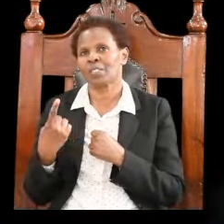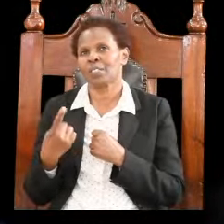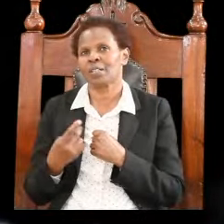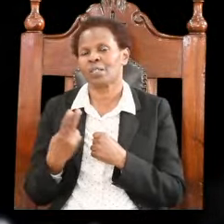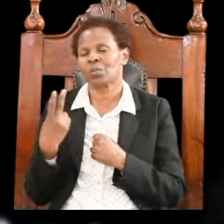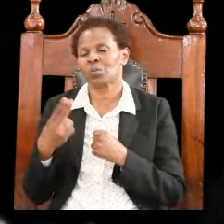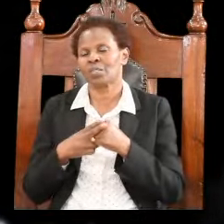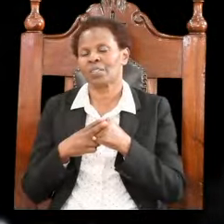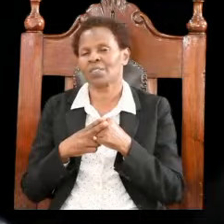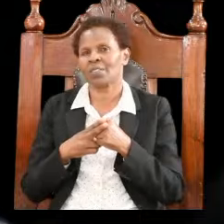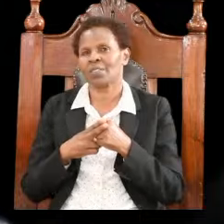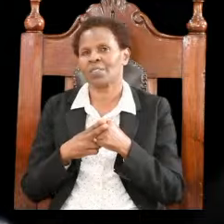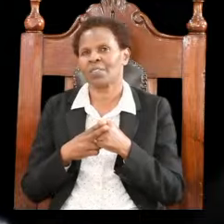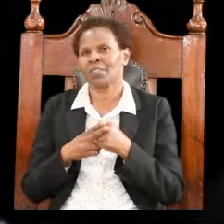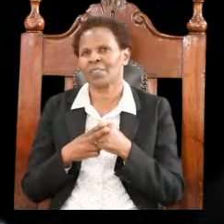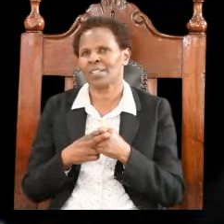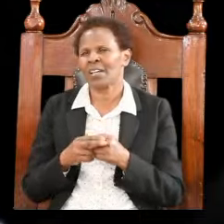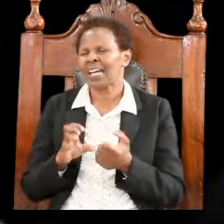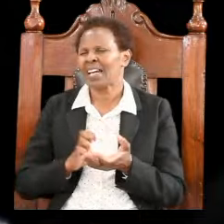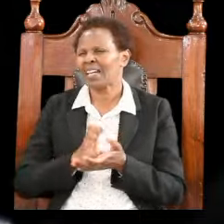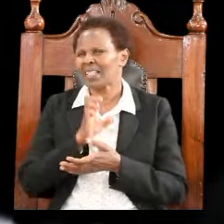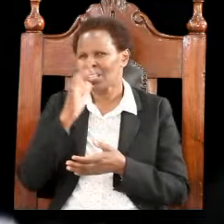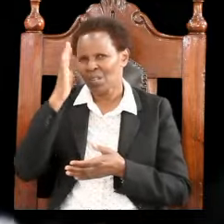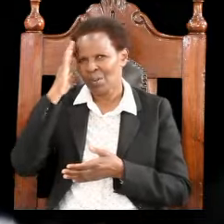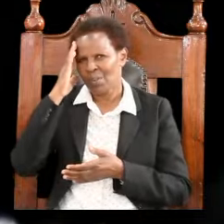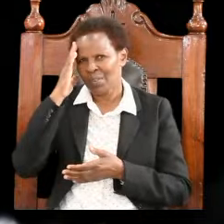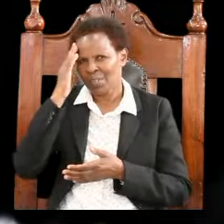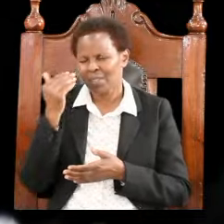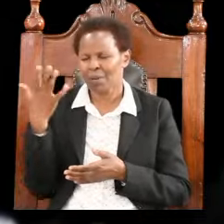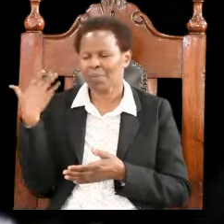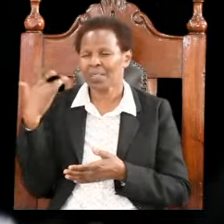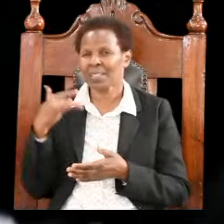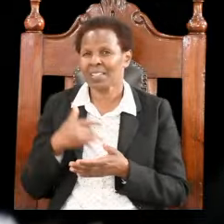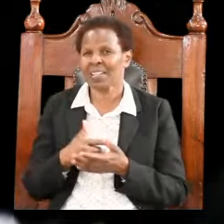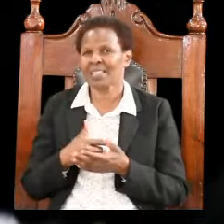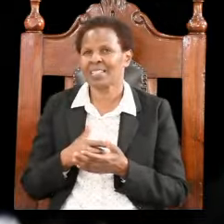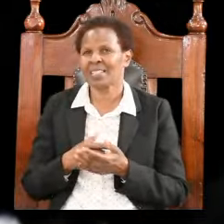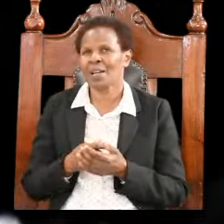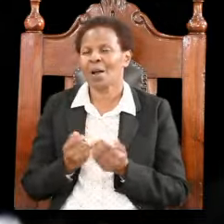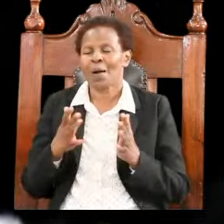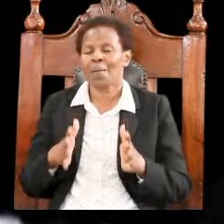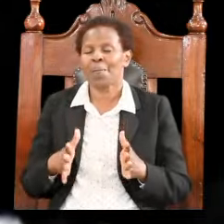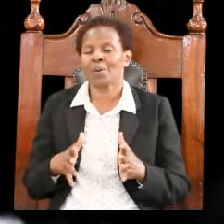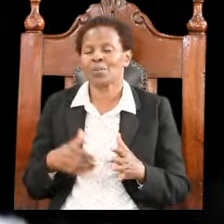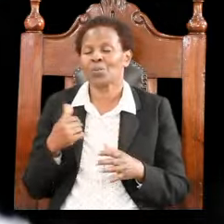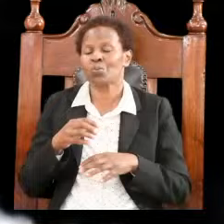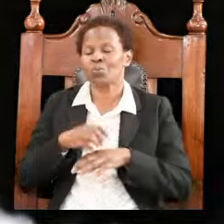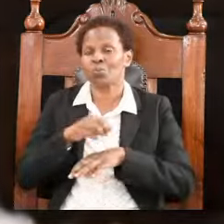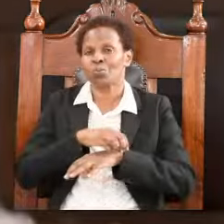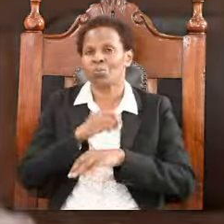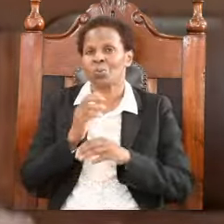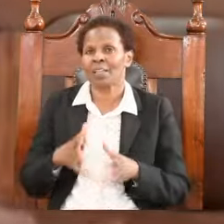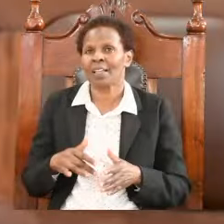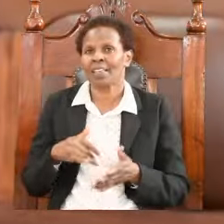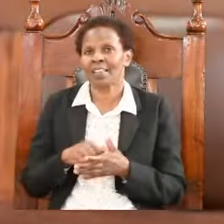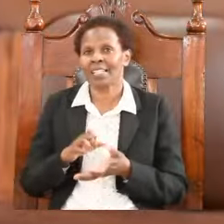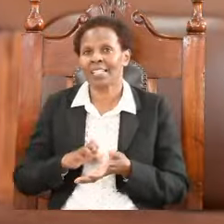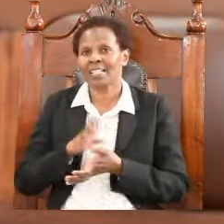Elisha ndari igweta ndoikaine ati ni kuri mundu warwarite mago akahonia mbere iyo ona thutha